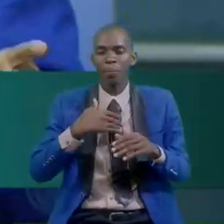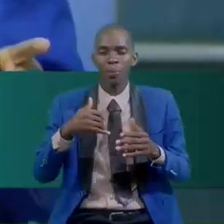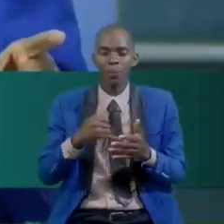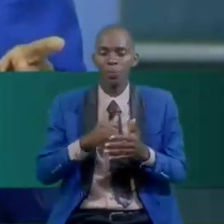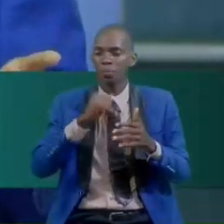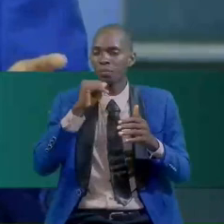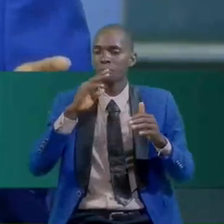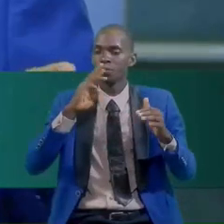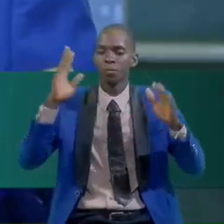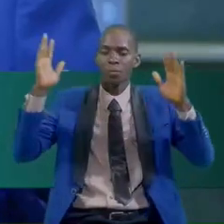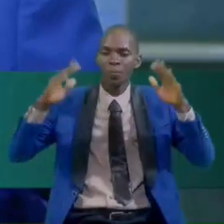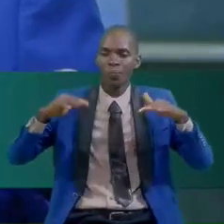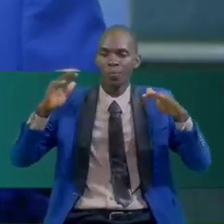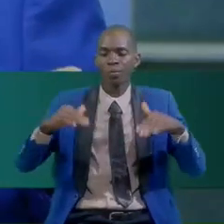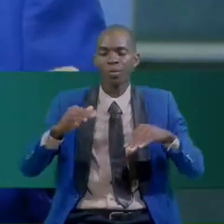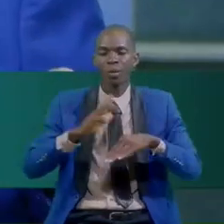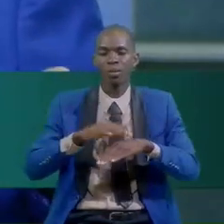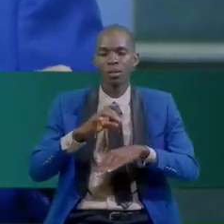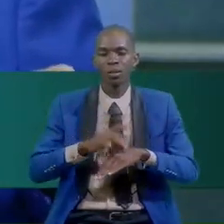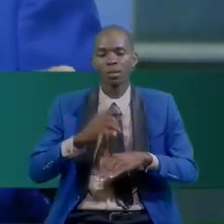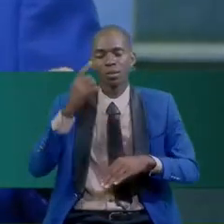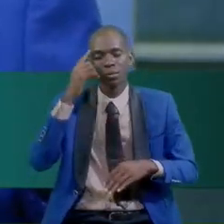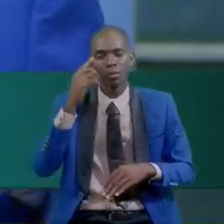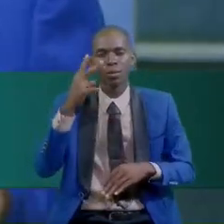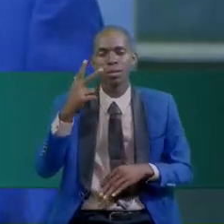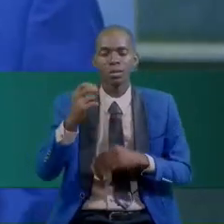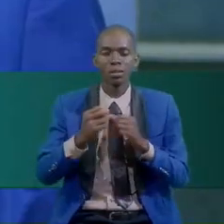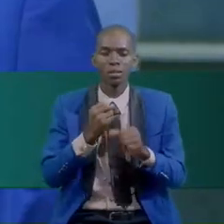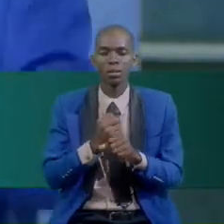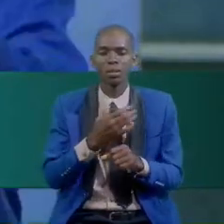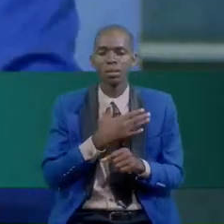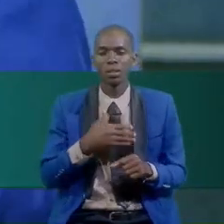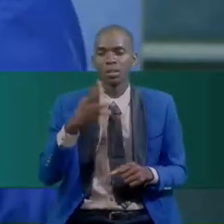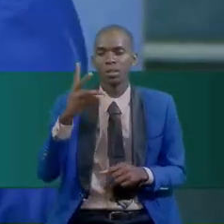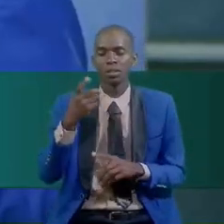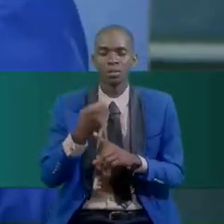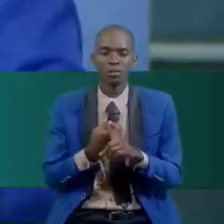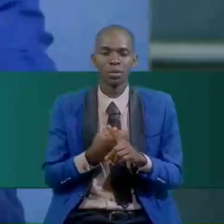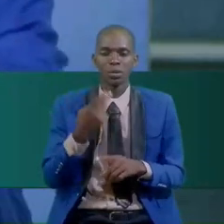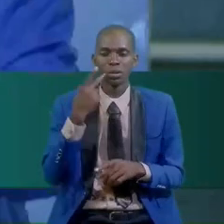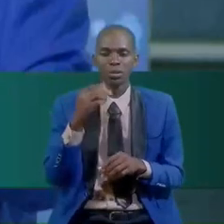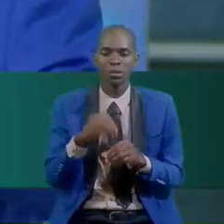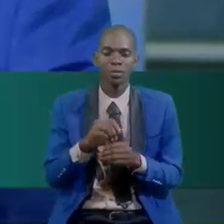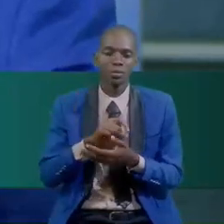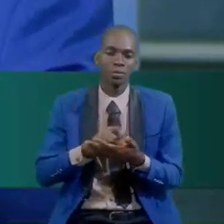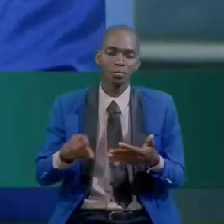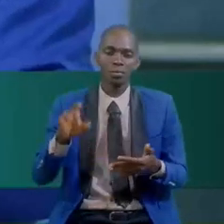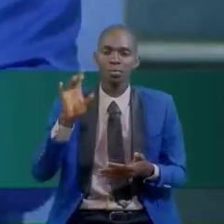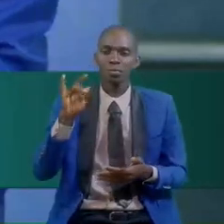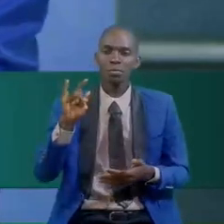17. Élie était un homme de la même nature que nous. Il pria avec instance pour qu'il ne pleuve point et ne tomba point de pluie sur la terre